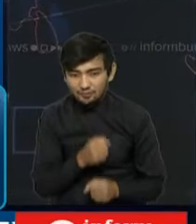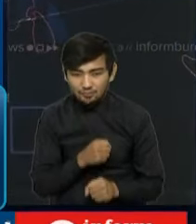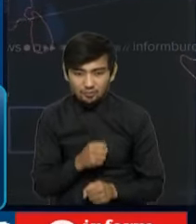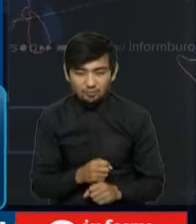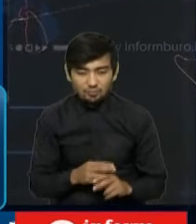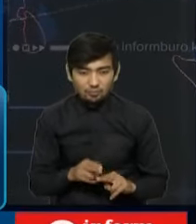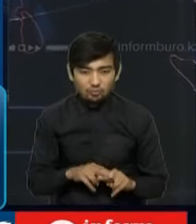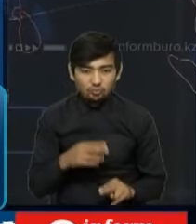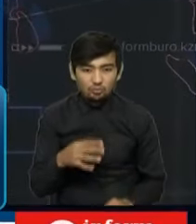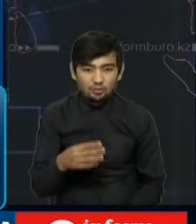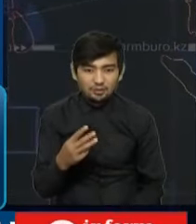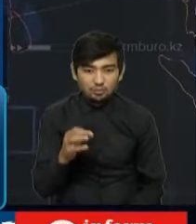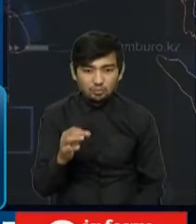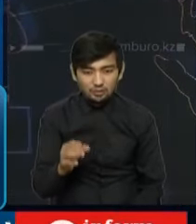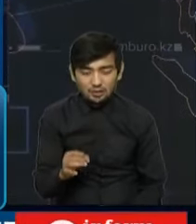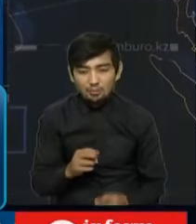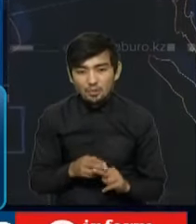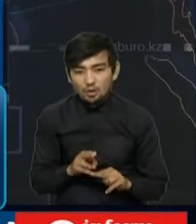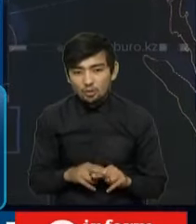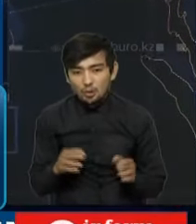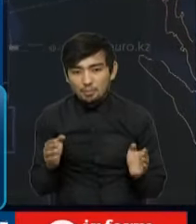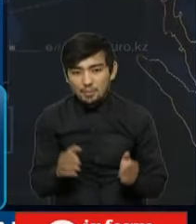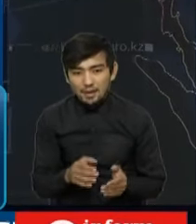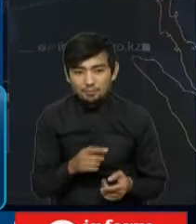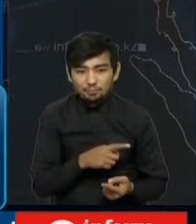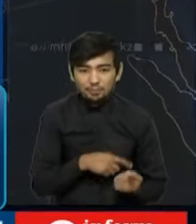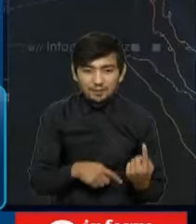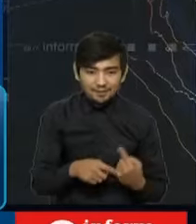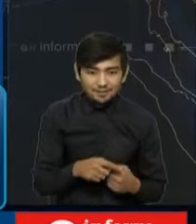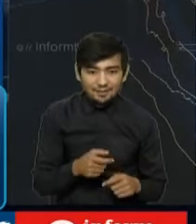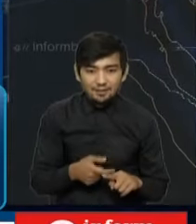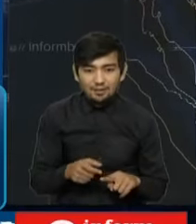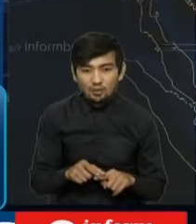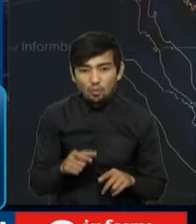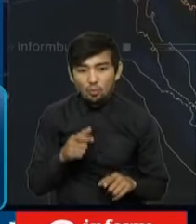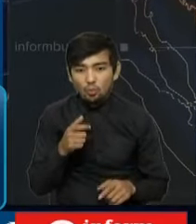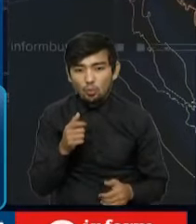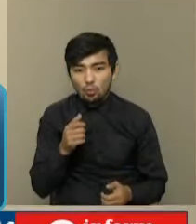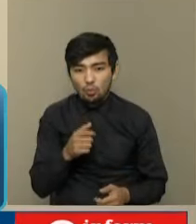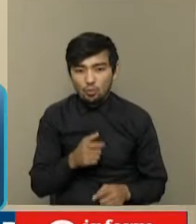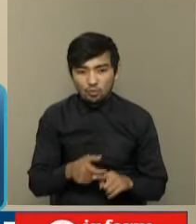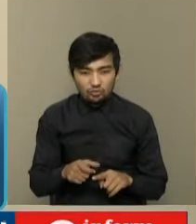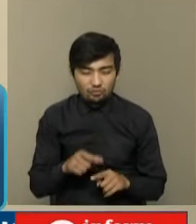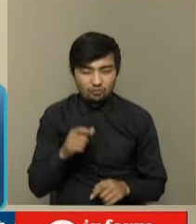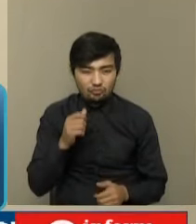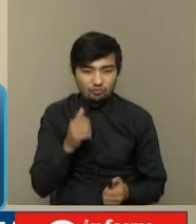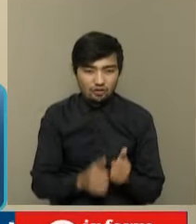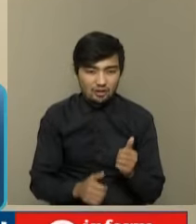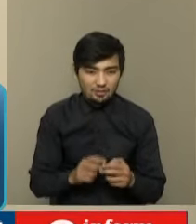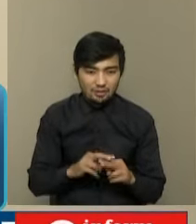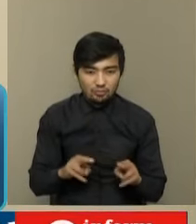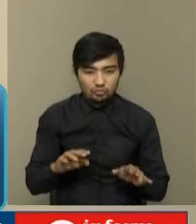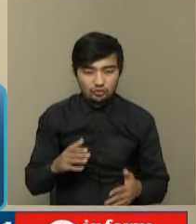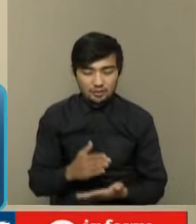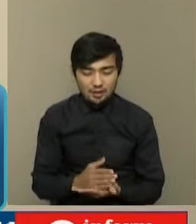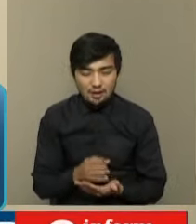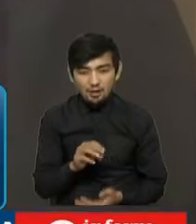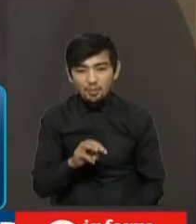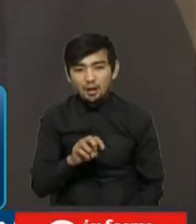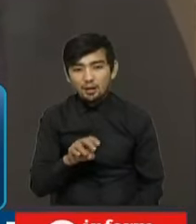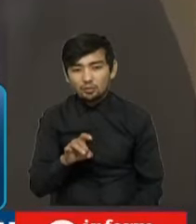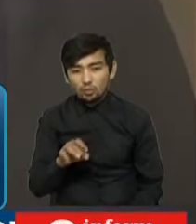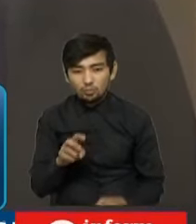47%. Поэтому в малом бизнесе это очень частое явление. Моратория на проверки уже нет, поэтому